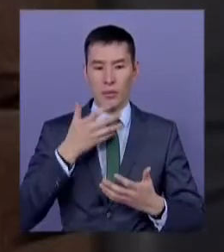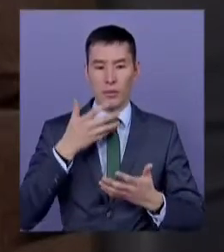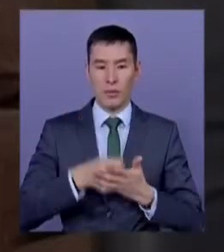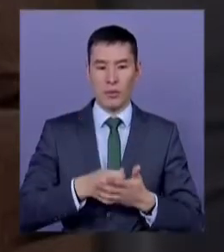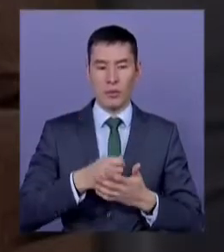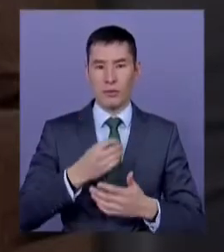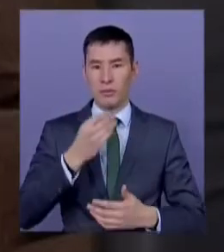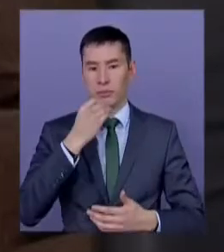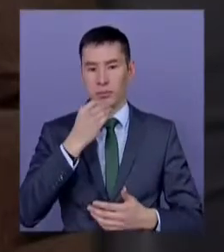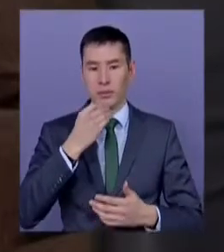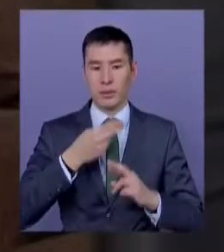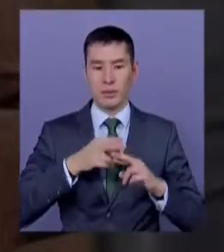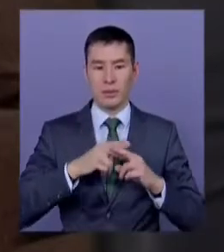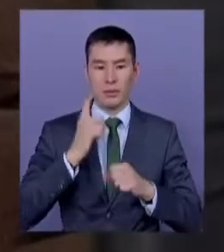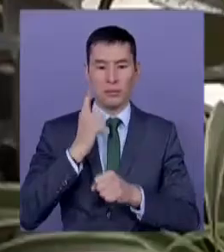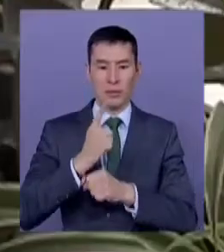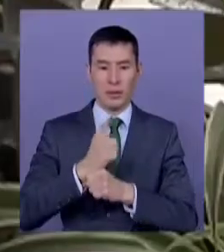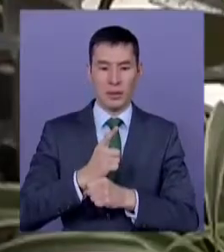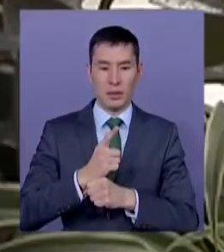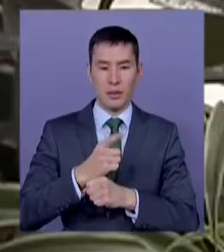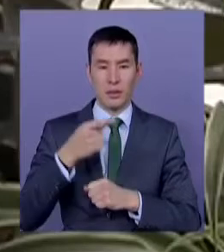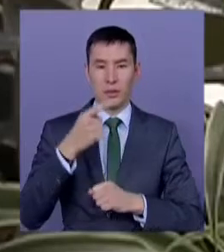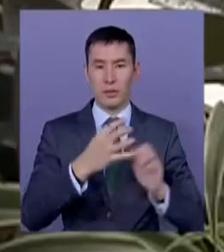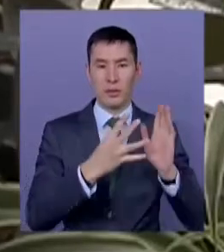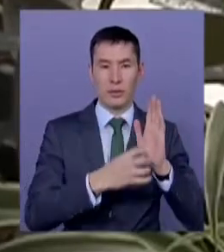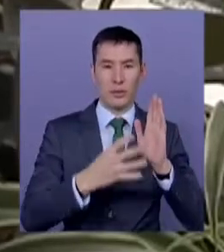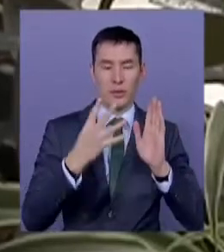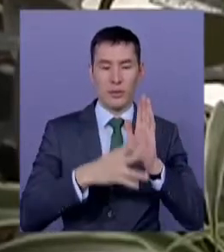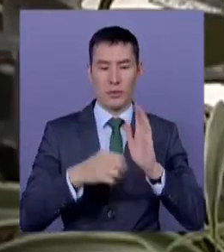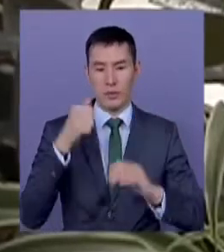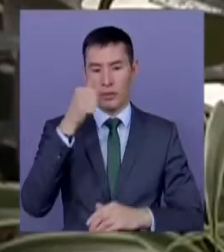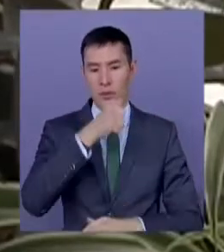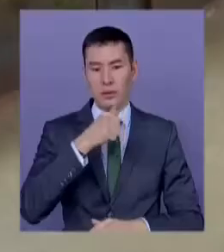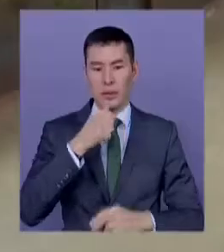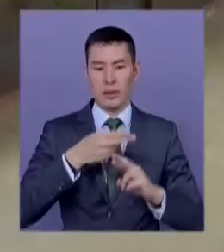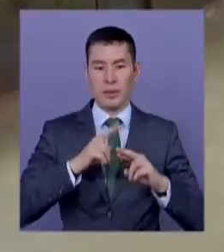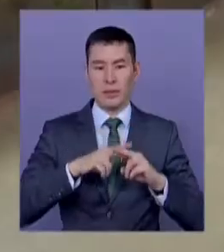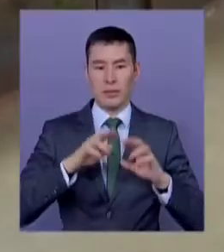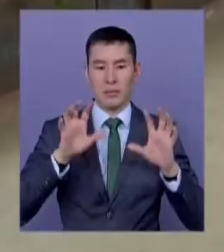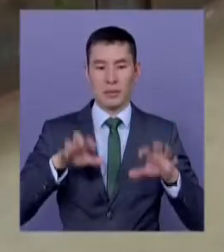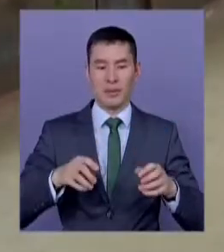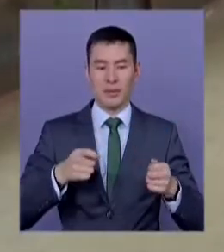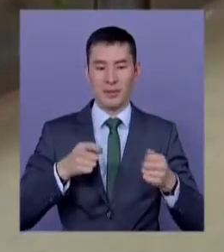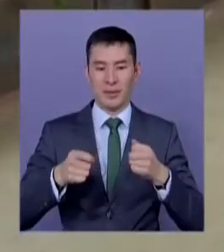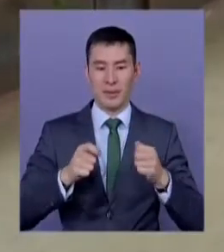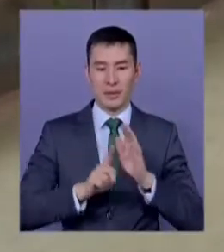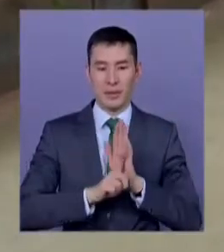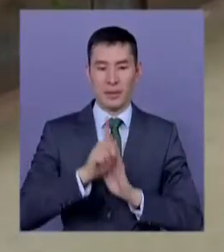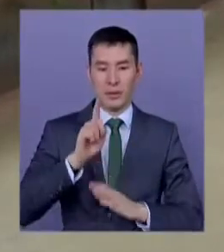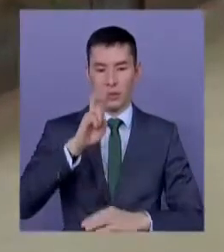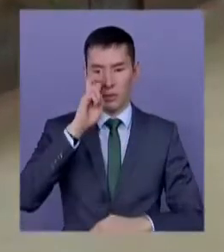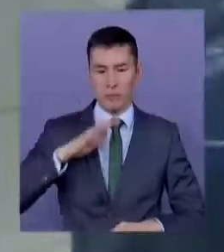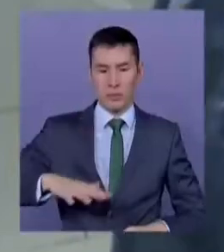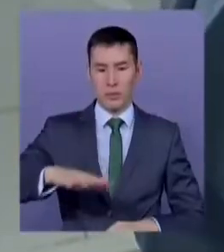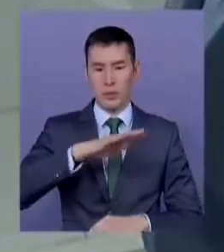жолға қоюға болмайтын болған кезеңдерде. 1990 жылы мемлекеттік басқару ұйымдарын оңтайландыруға байланысты елде